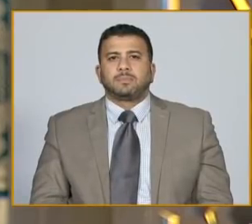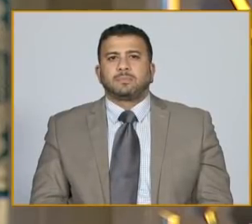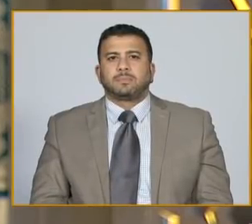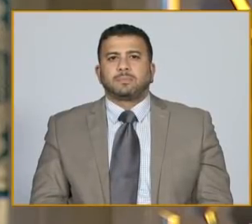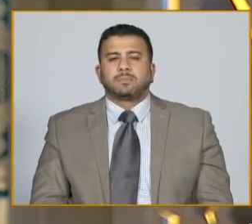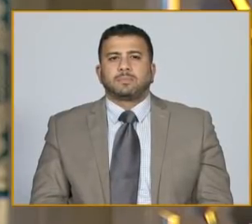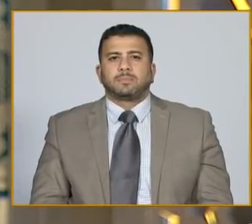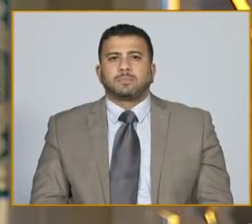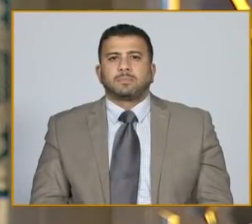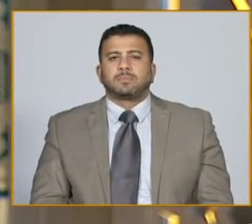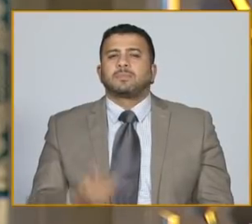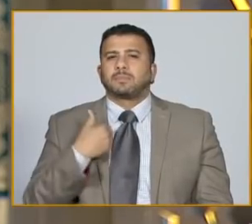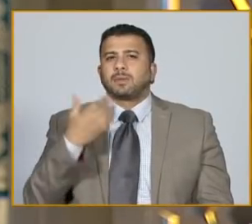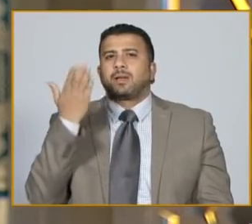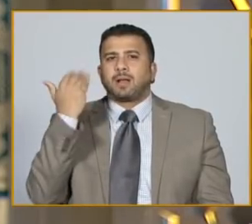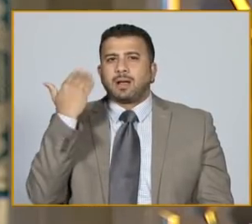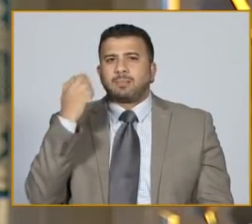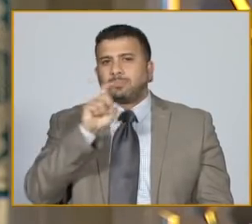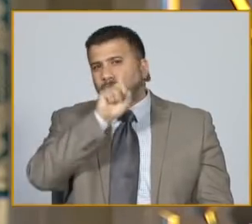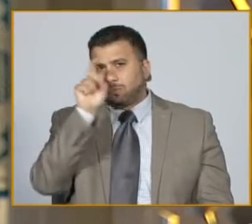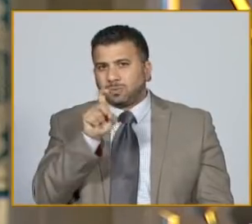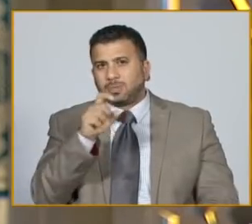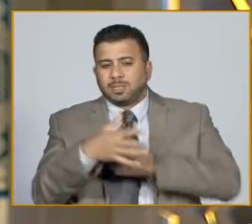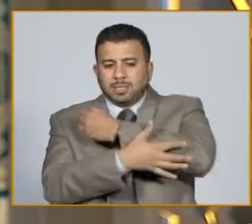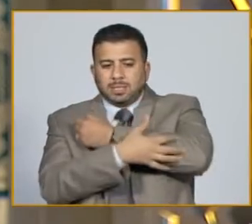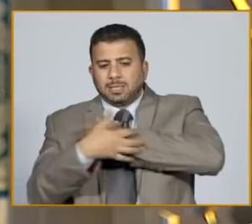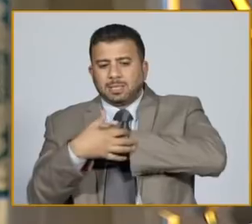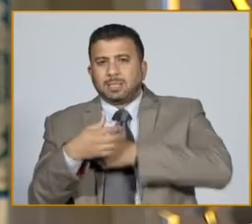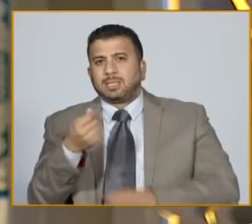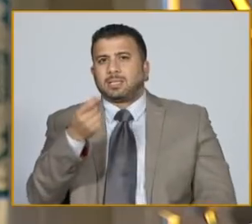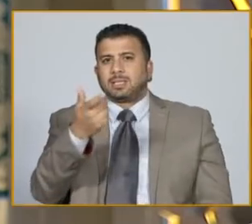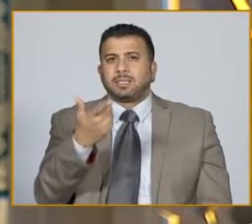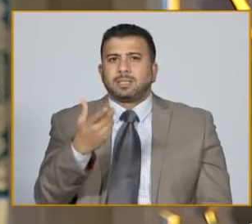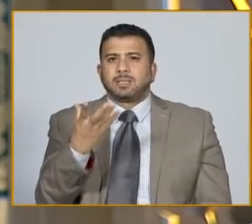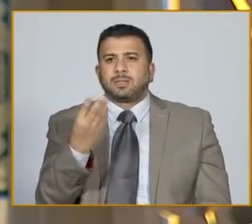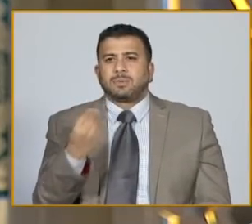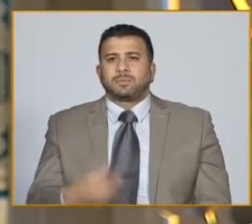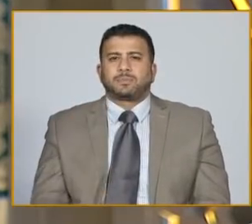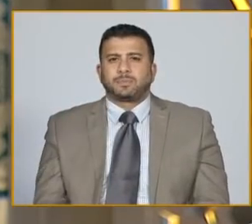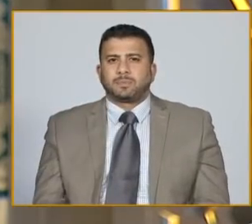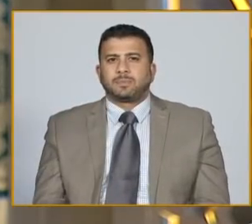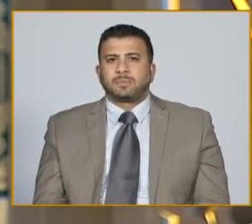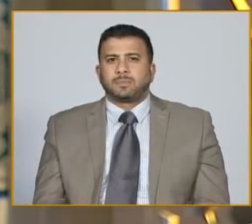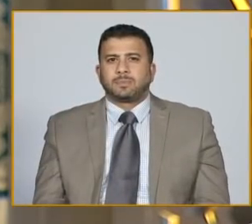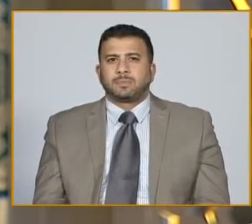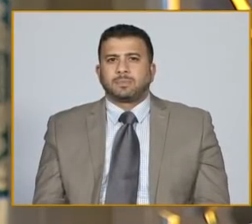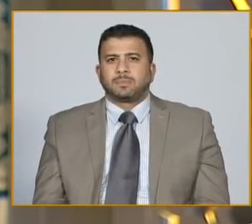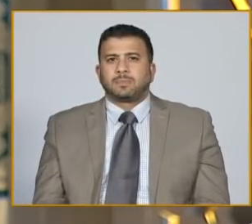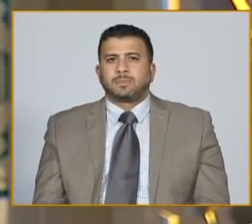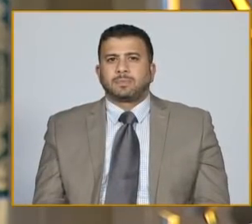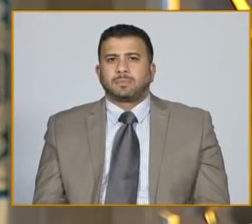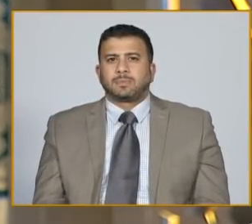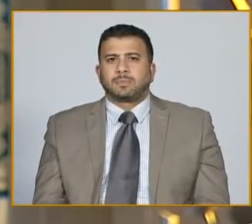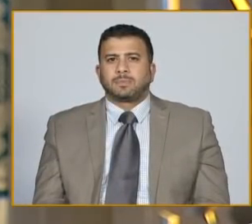من الطاس سألتك عن موضوع الزكاة، تذكر؟ الزكاة؟ والله كثير أسئلة يا أحمد. الزكاة يوم خبرتك إن في